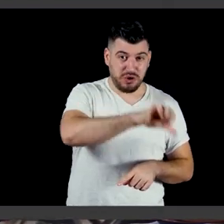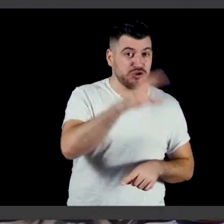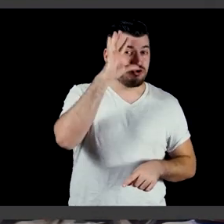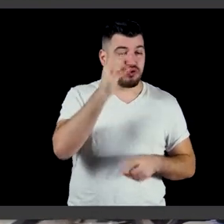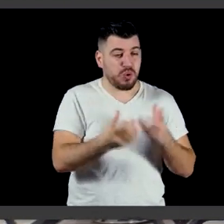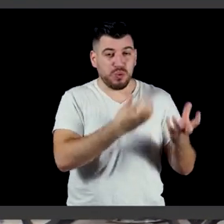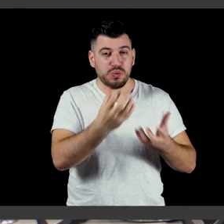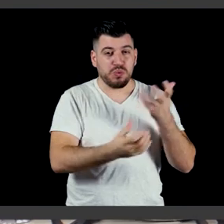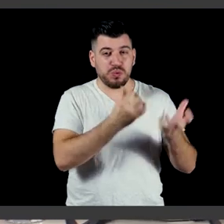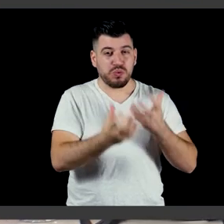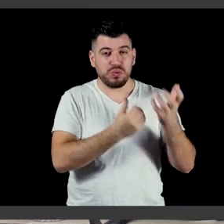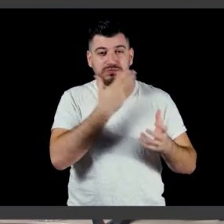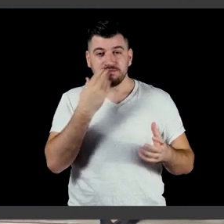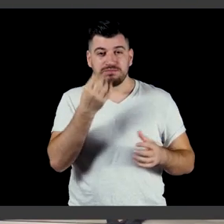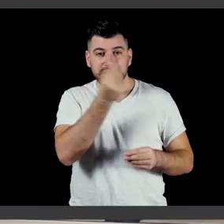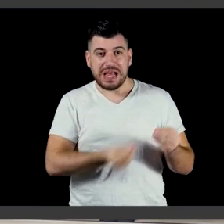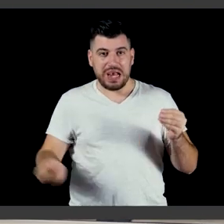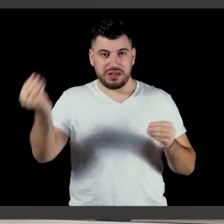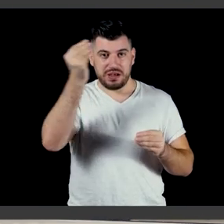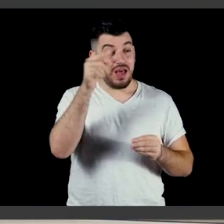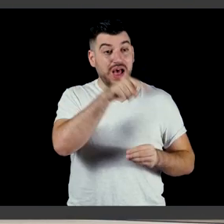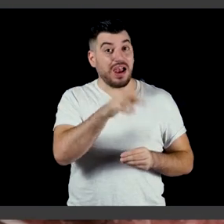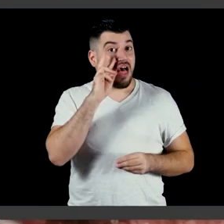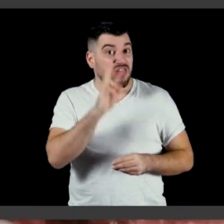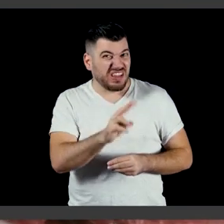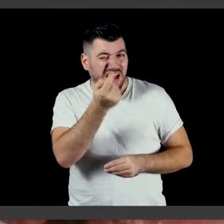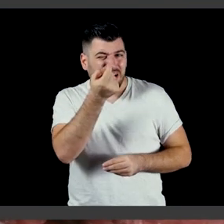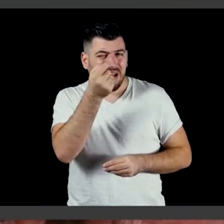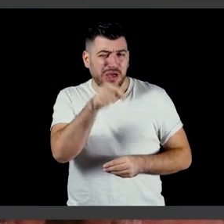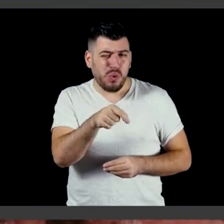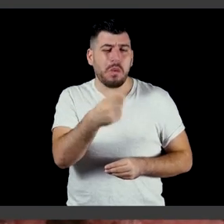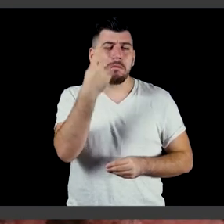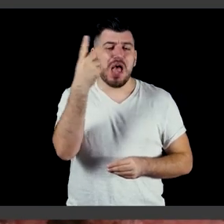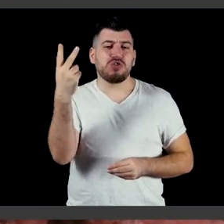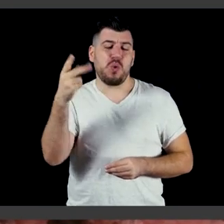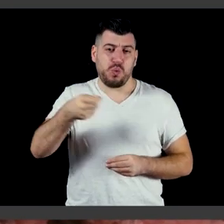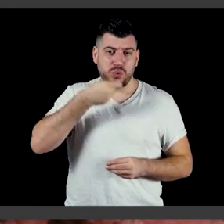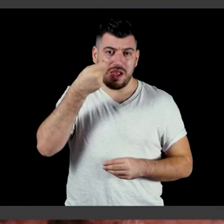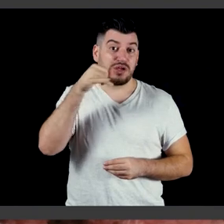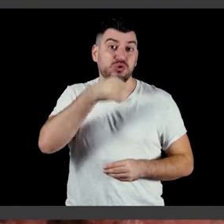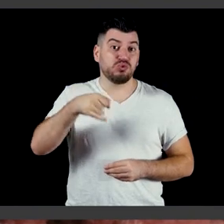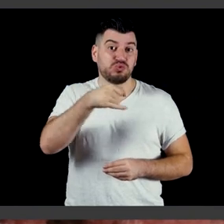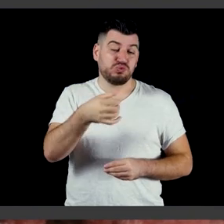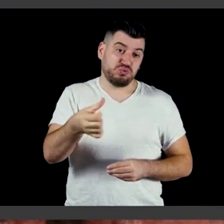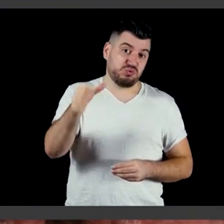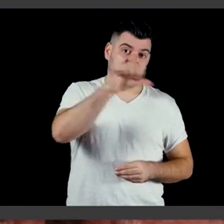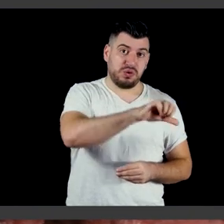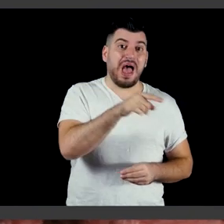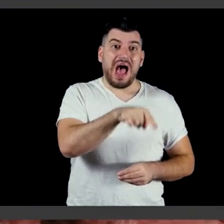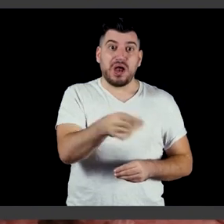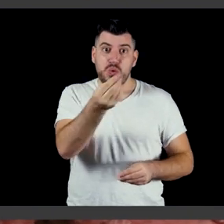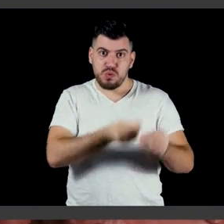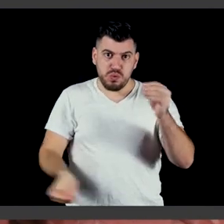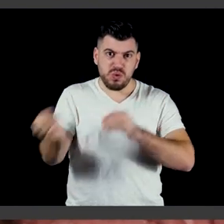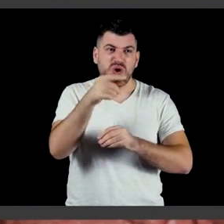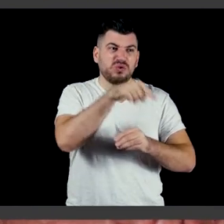λαδάκι. Ίσως για να βοηθήσει να καραμελώσει ακόμα περισσότερο. Αλλά κοιτάξτε πόσο. Μιλάω για 1-2 κουταλιές της σούπας. Άμα βάλουμε